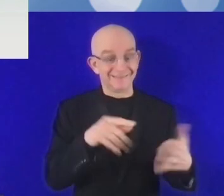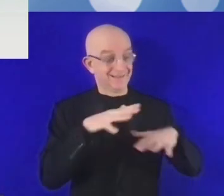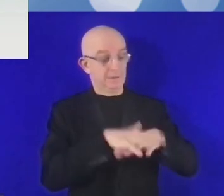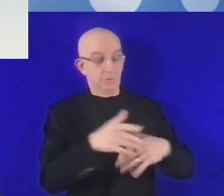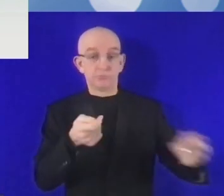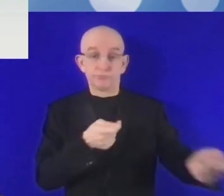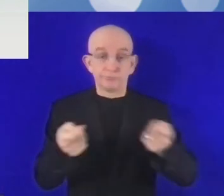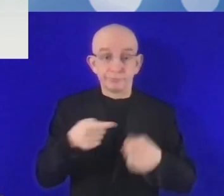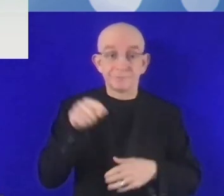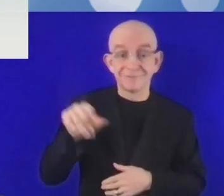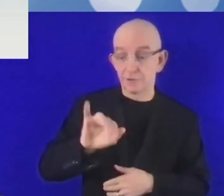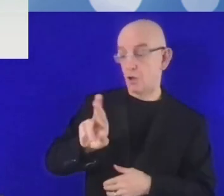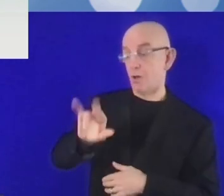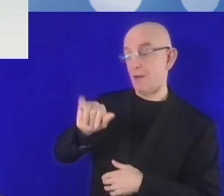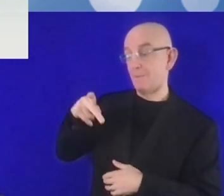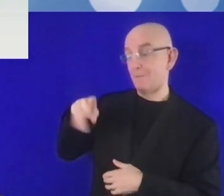样化的一个地方。